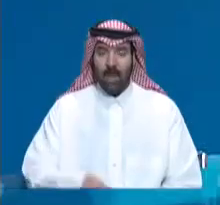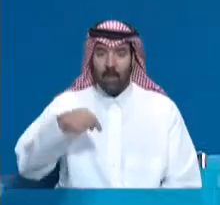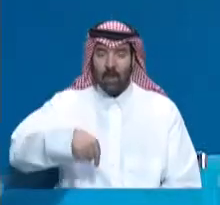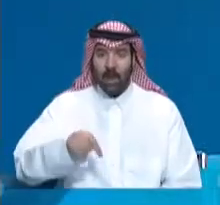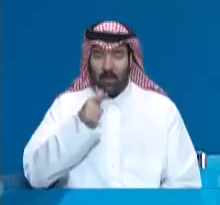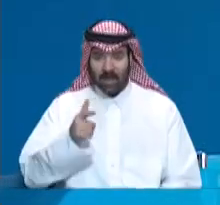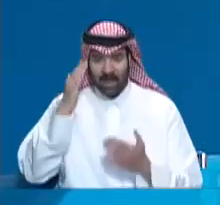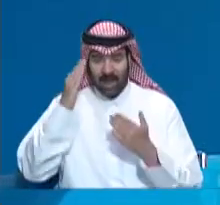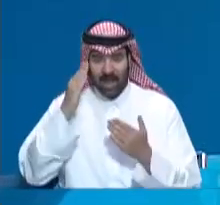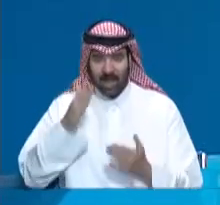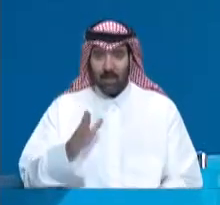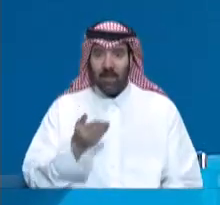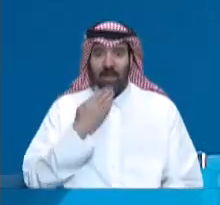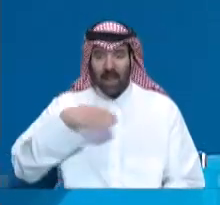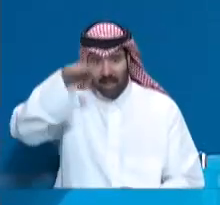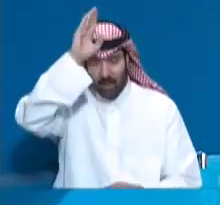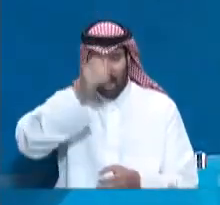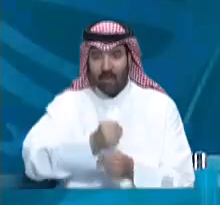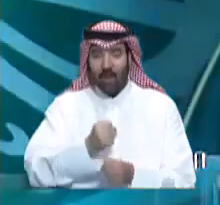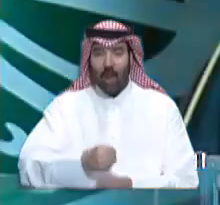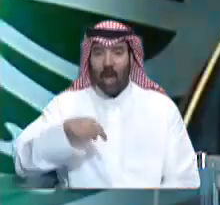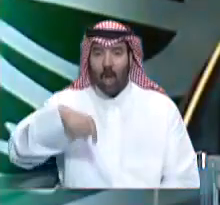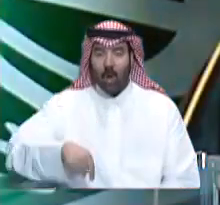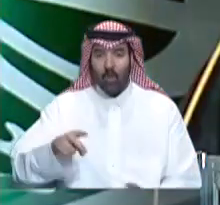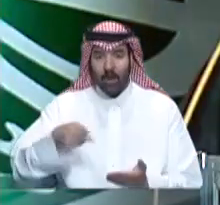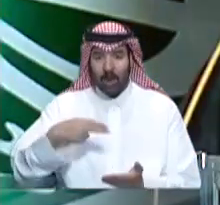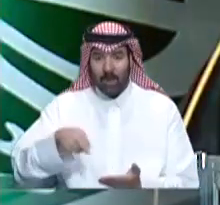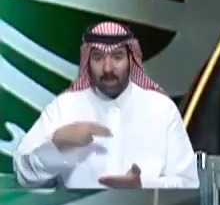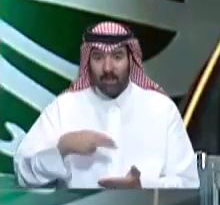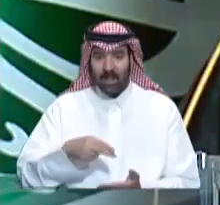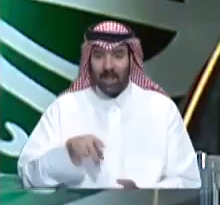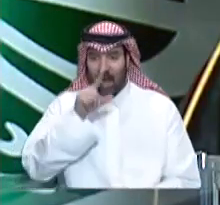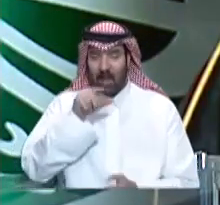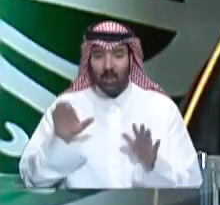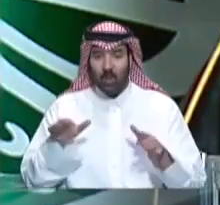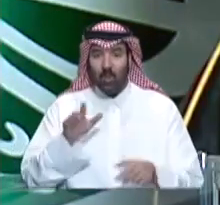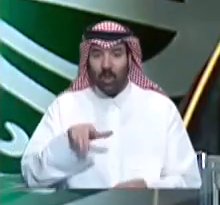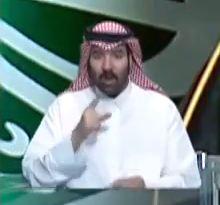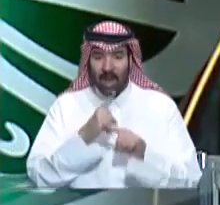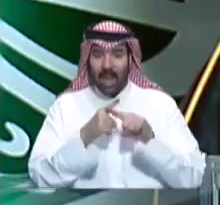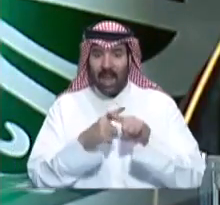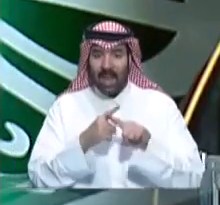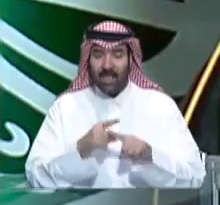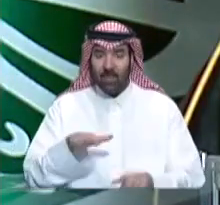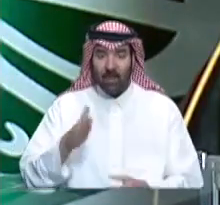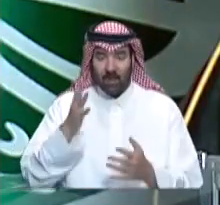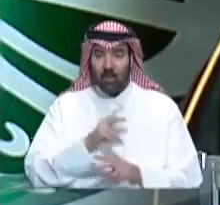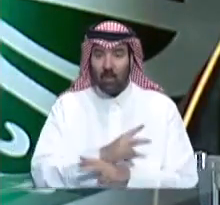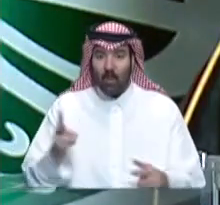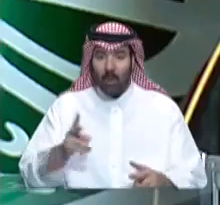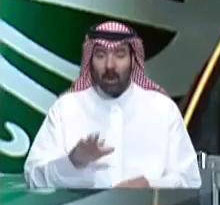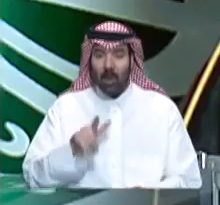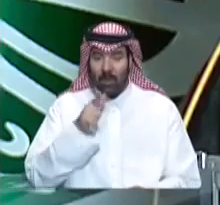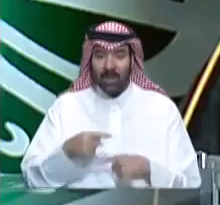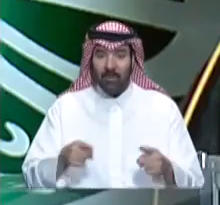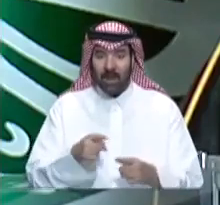هذا وهنأ خادم الحرمين الشريفين الملك سلمان بن عبد العزيز في تغريدة له على منصة إكس المسلمين بحلول عيد